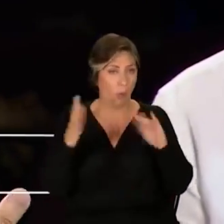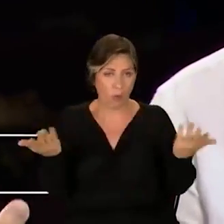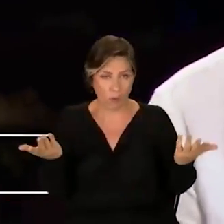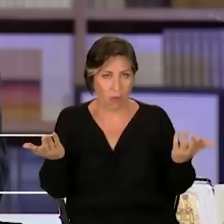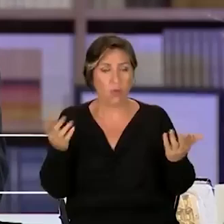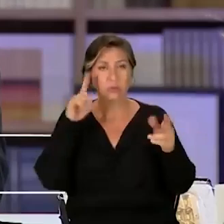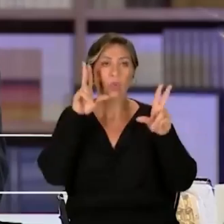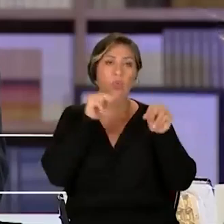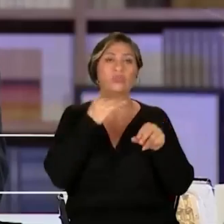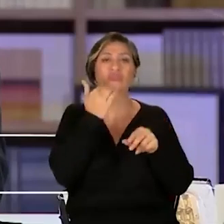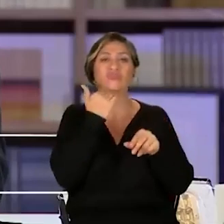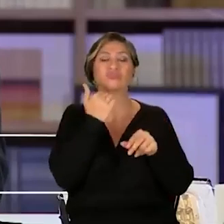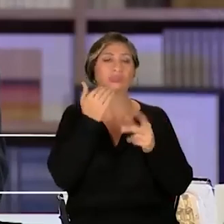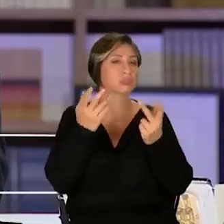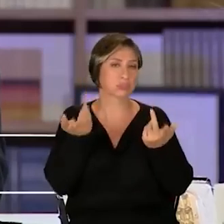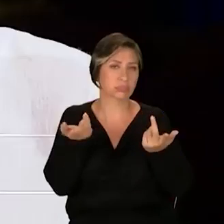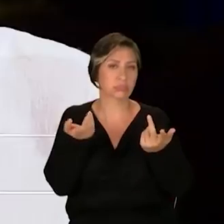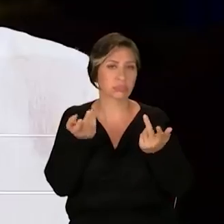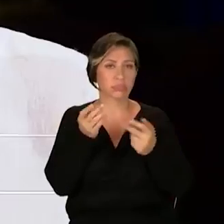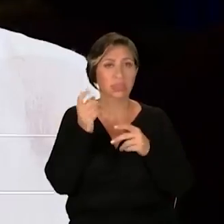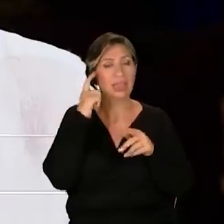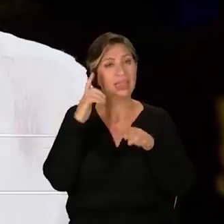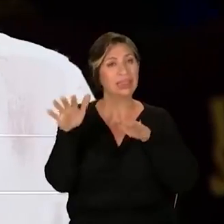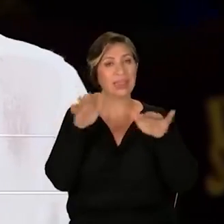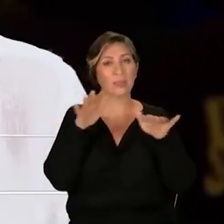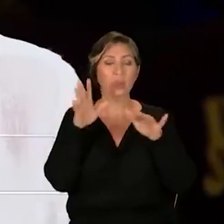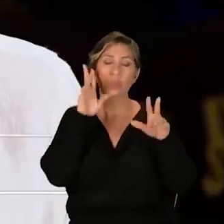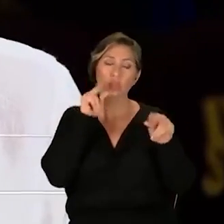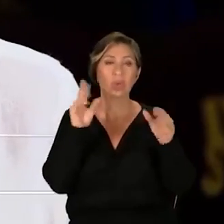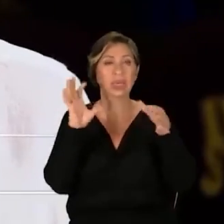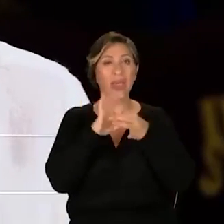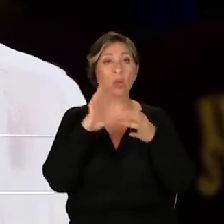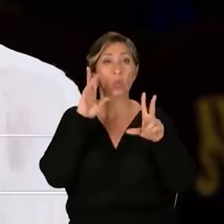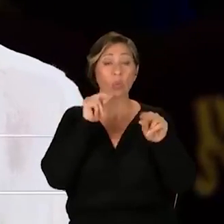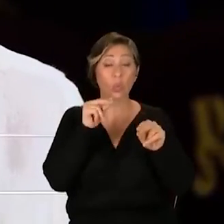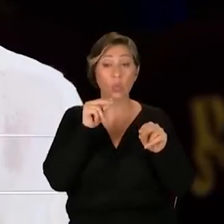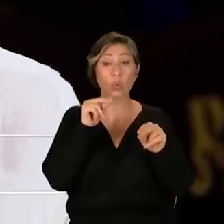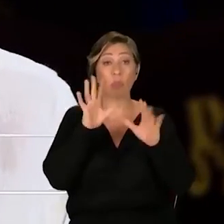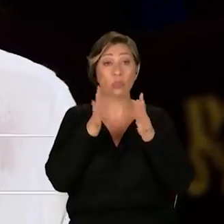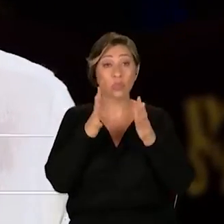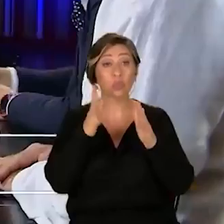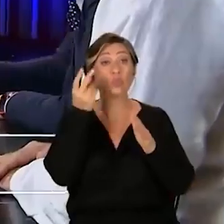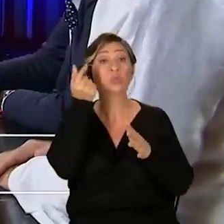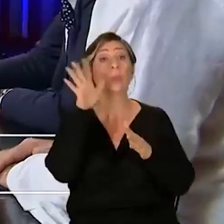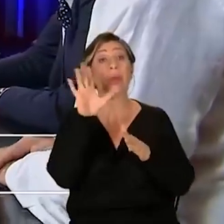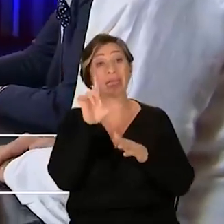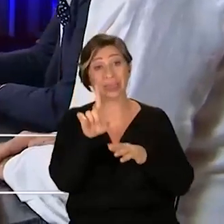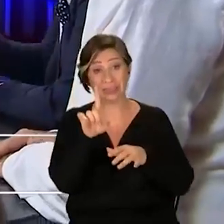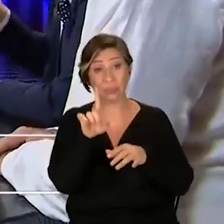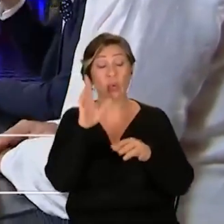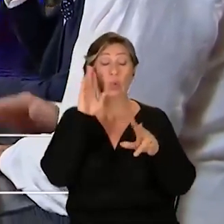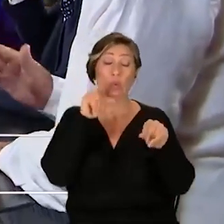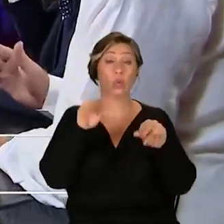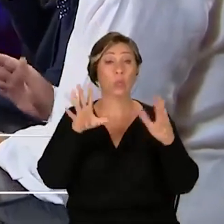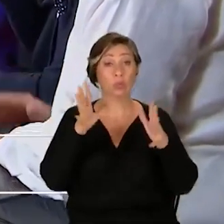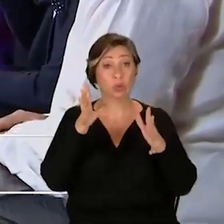yüzden de uykuya tabii geçiş de yani zor. Bir de tabii depresyon uyku ilişkisinde uyku apnesinin yerini de unutmamak lazım. Uyku